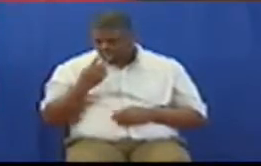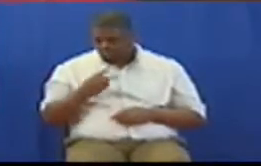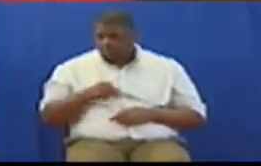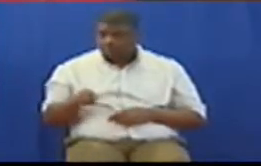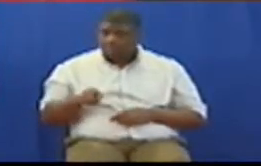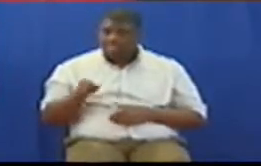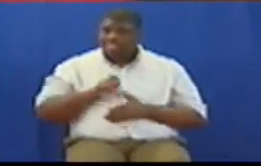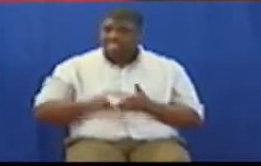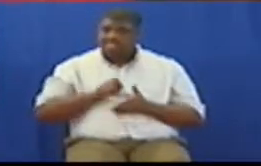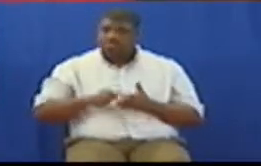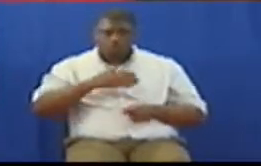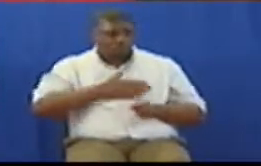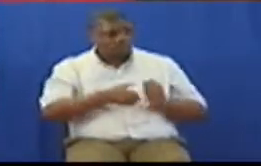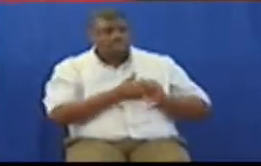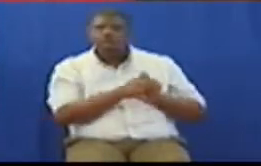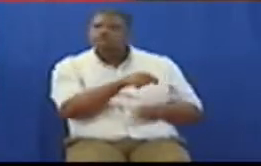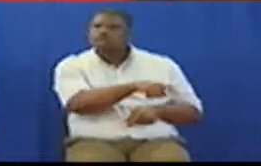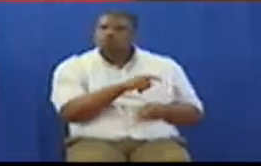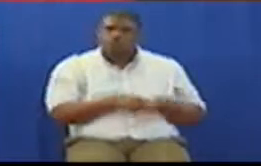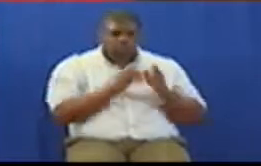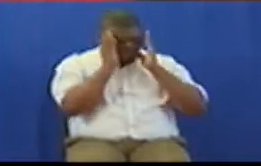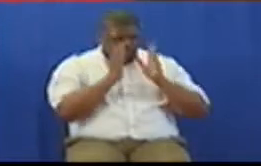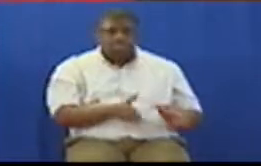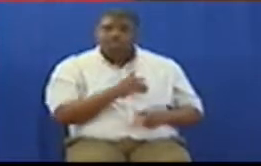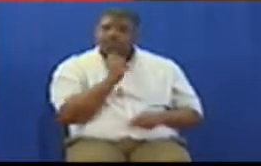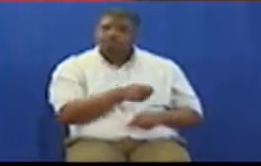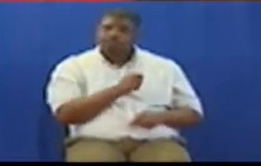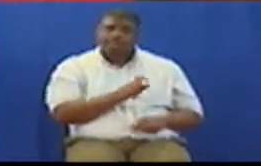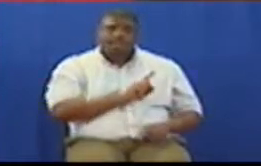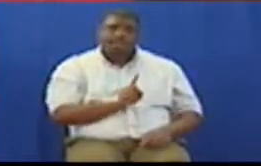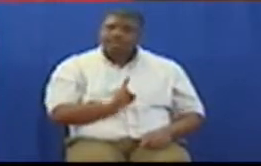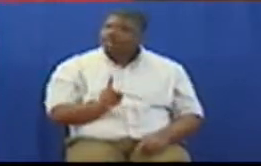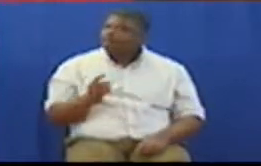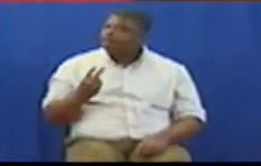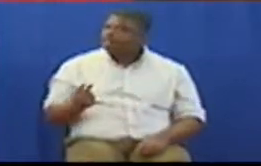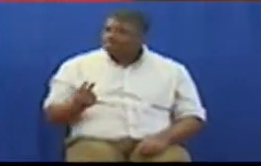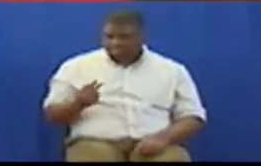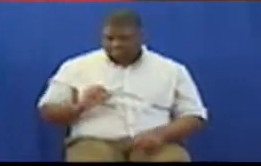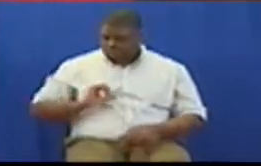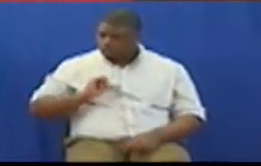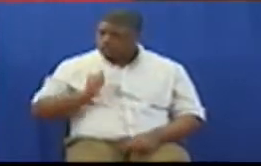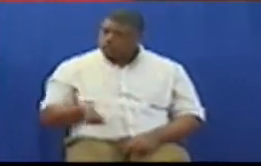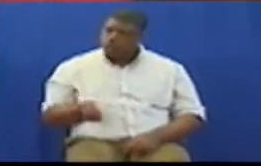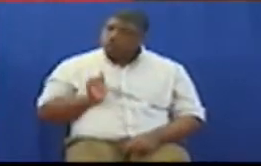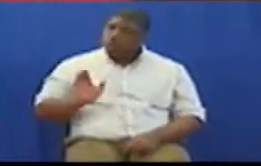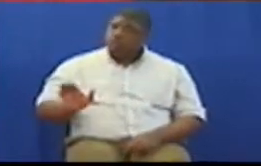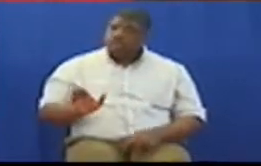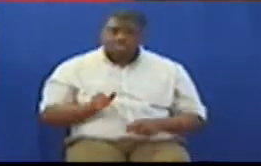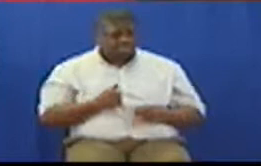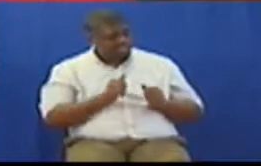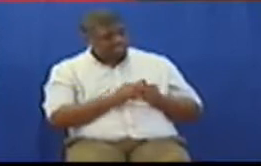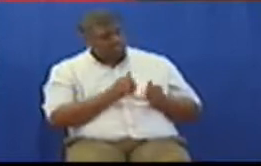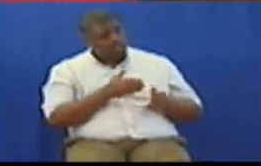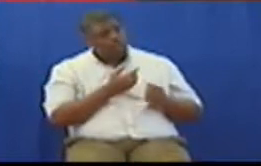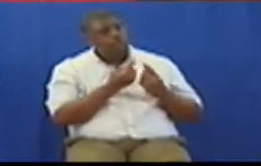Asante katibu wangu na matatizo. Mheshimiwa speaker, katika dakika zangu hizo mbili kwa ruhusa yako, kitu kingine ambacho nataka kuongea na